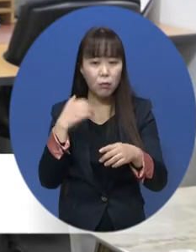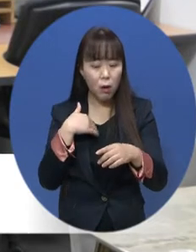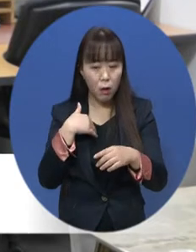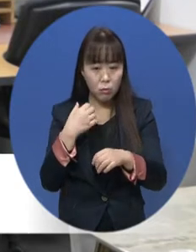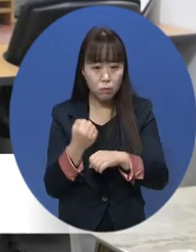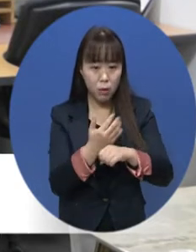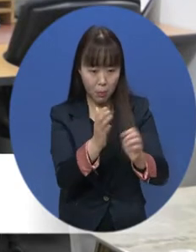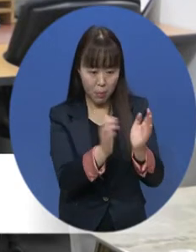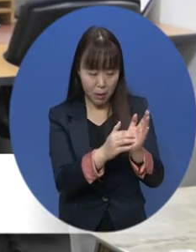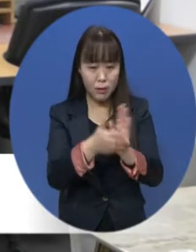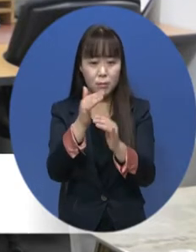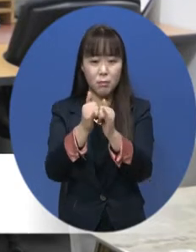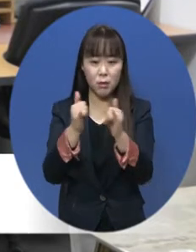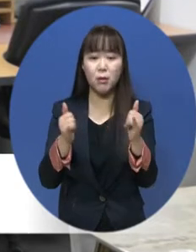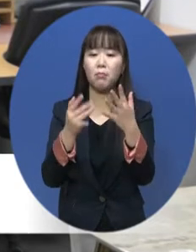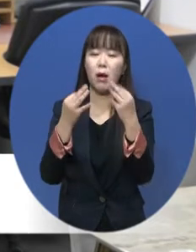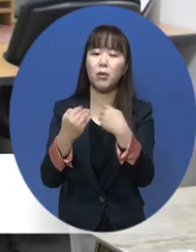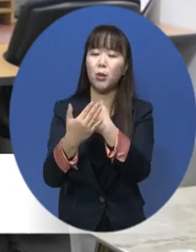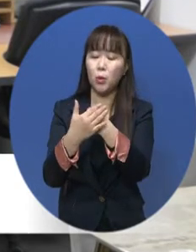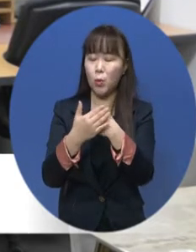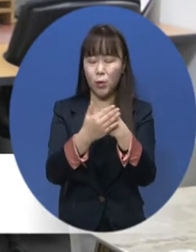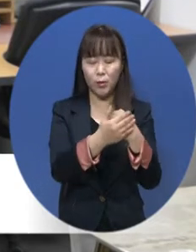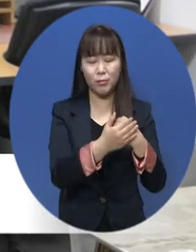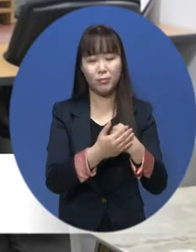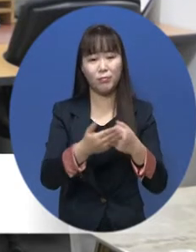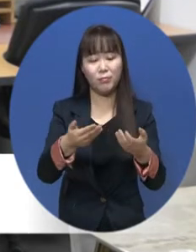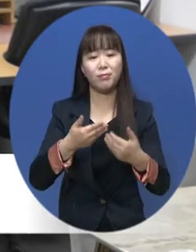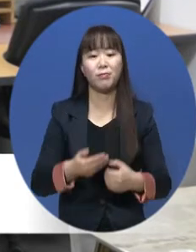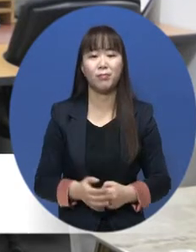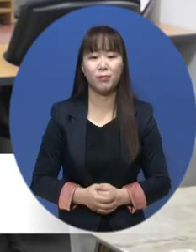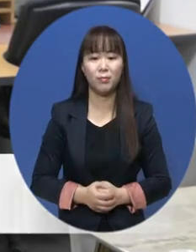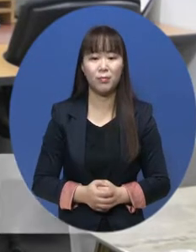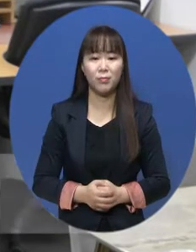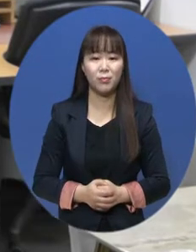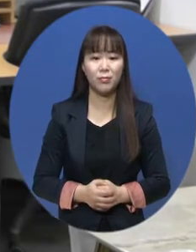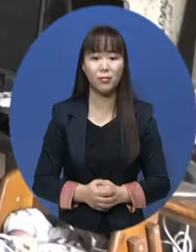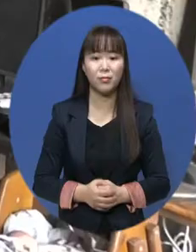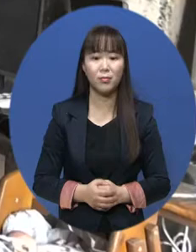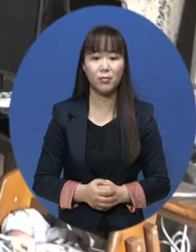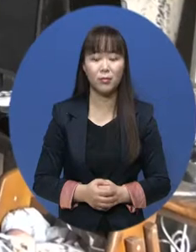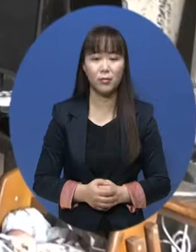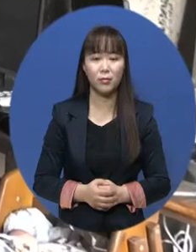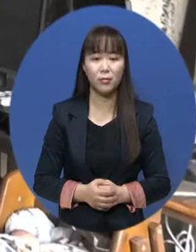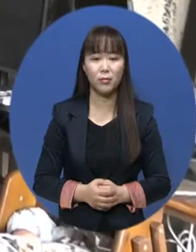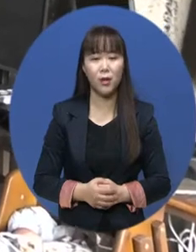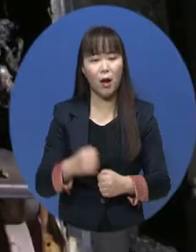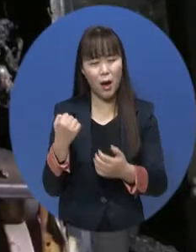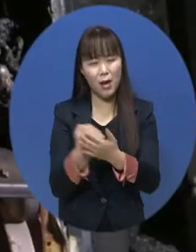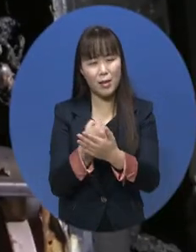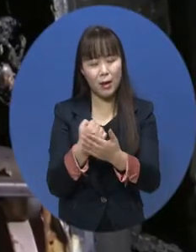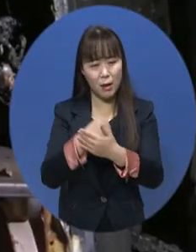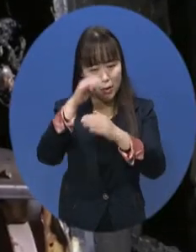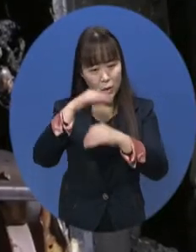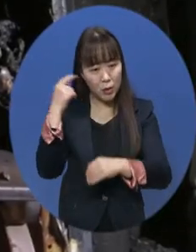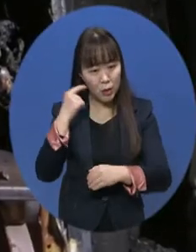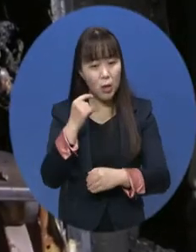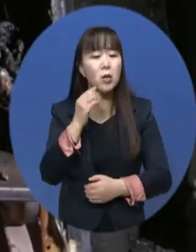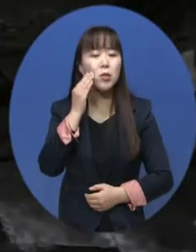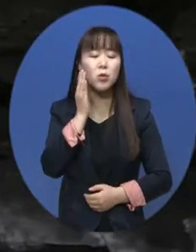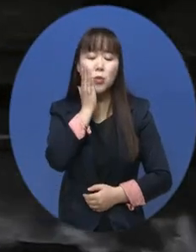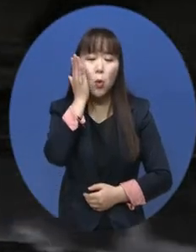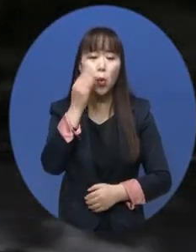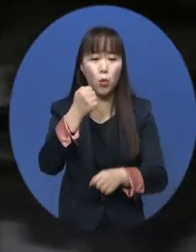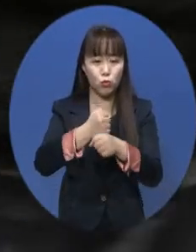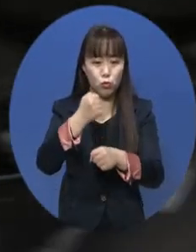전했더니 시민들께서 많은 분들이 이렇게 도움을 주고 계시고 있습니다. 안타까운 사정을 접한 초록우산